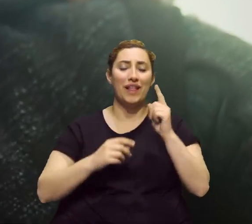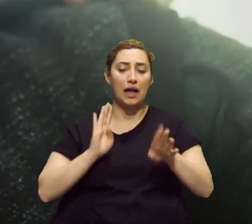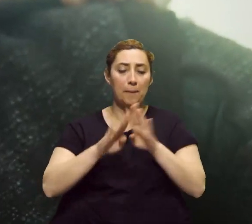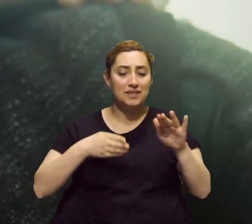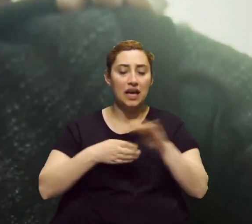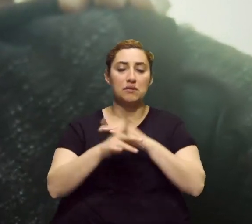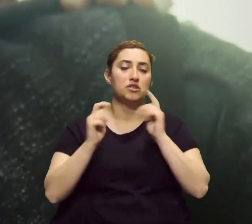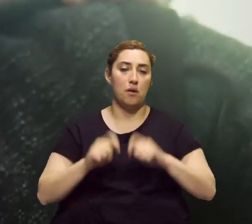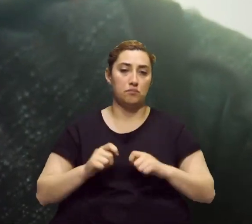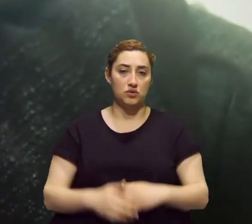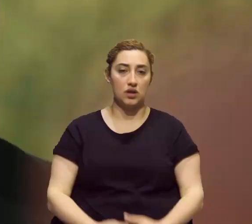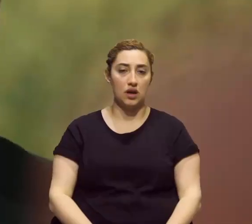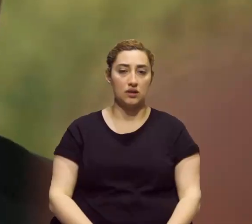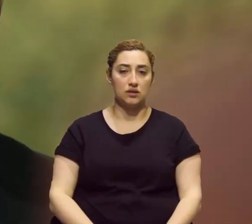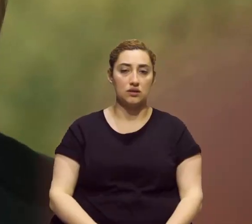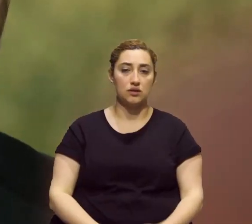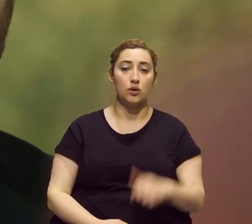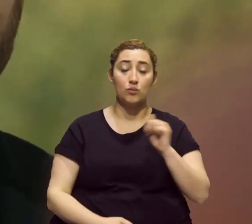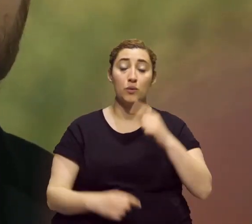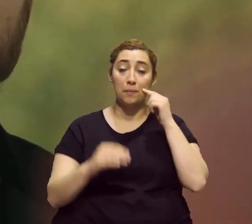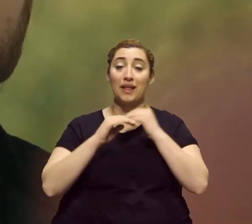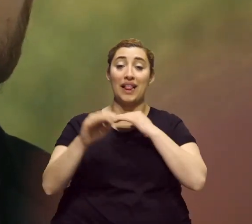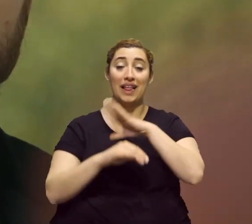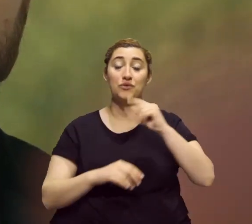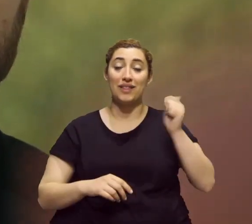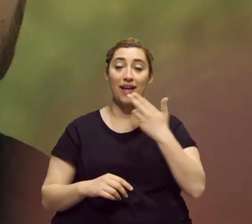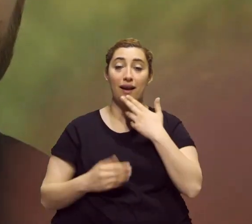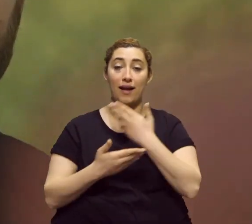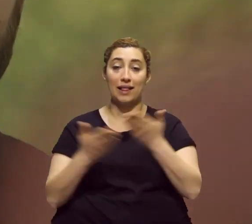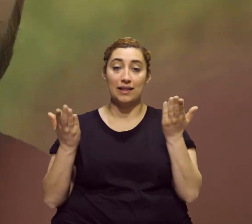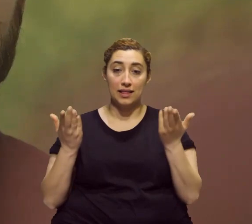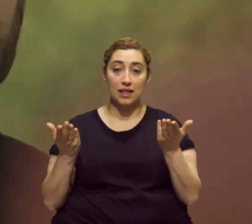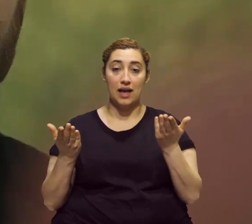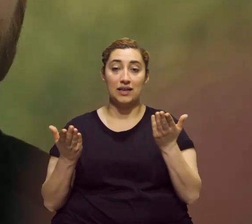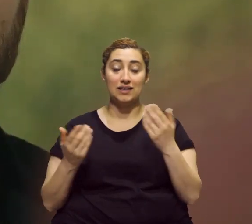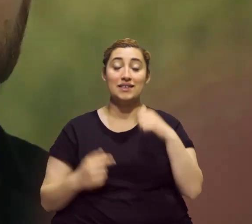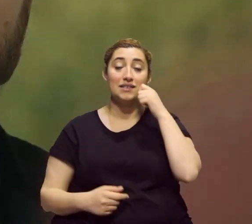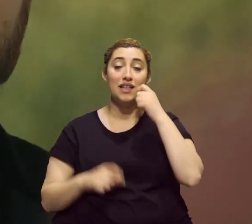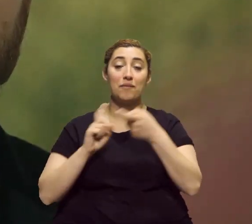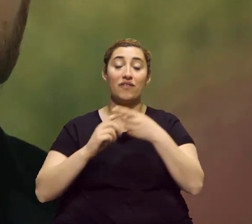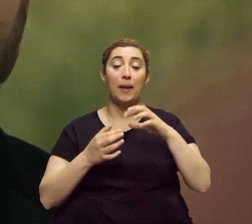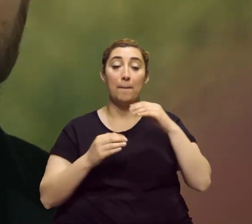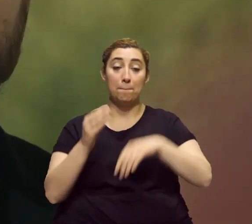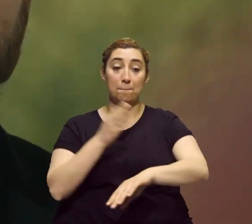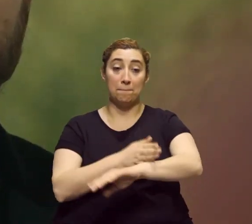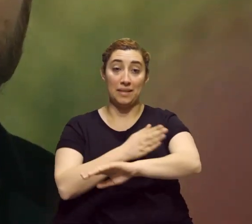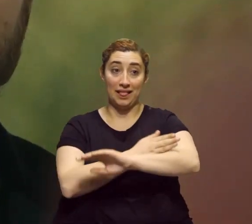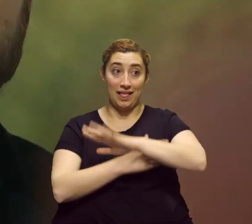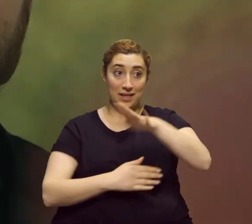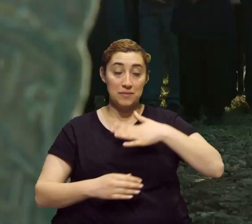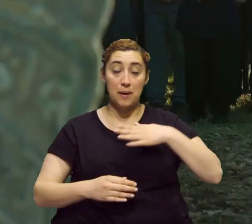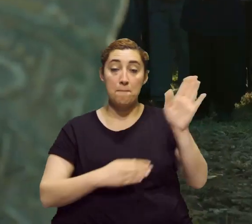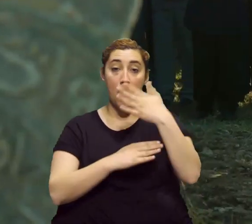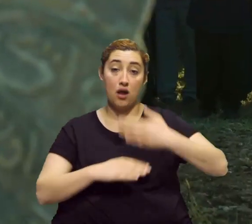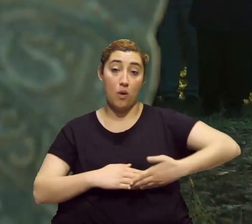geçmişlerdir. Mezarlık. Bu milletin muhterem kadınları, İslam'ın ve milletin bayrağını yukarı taşımak için